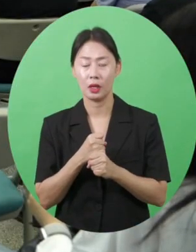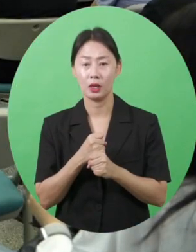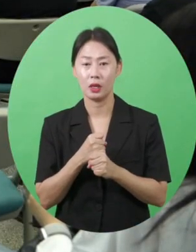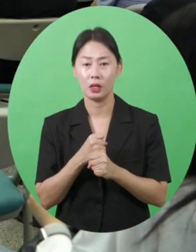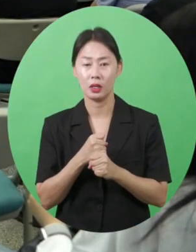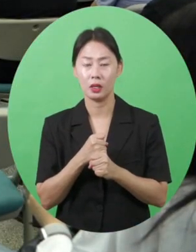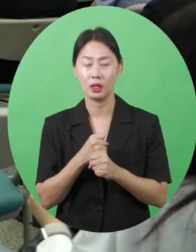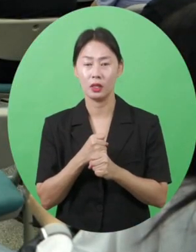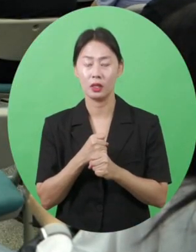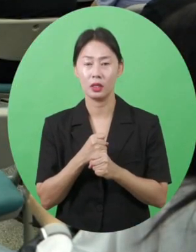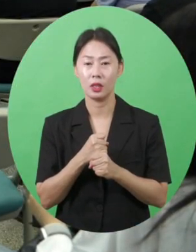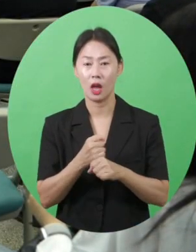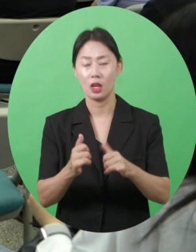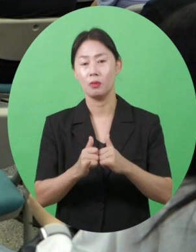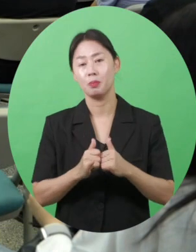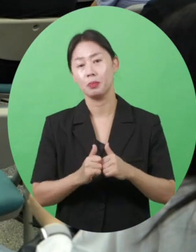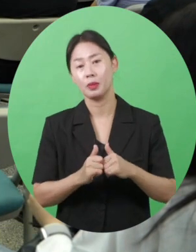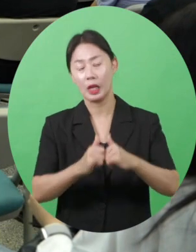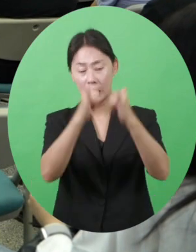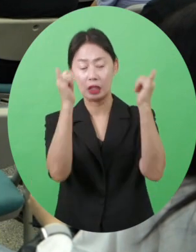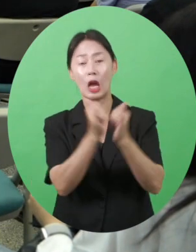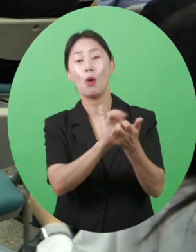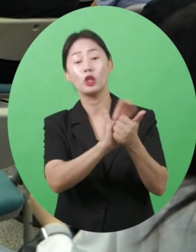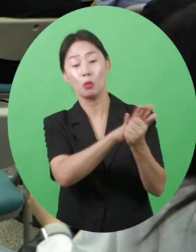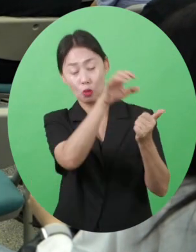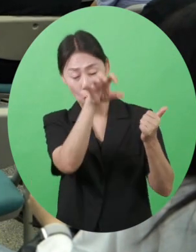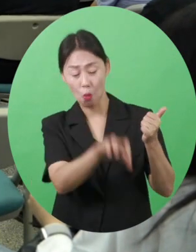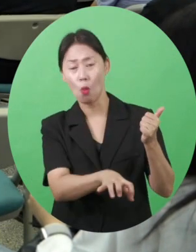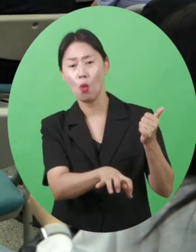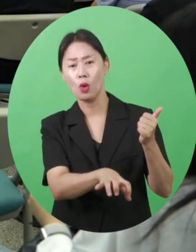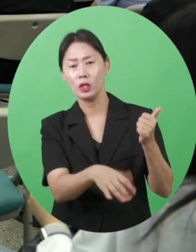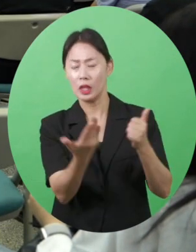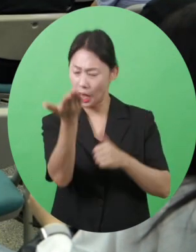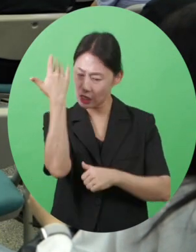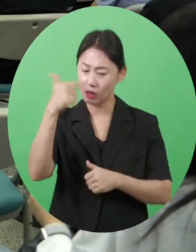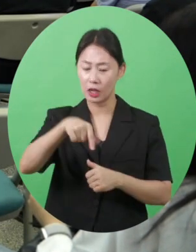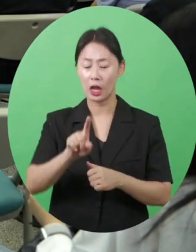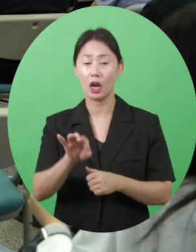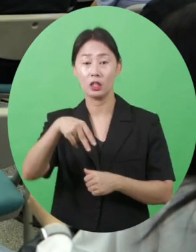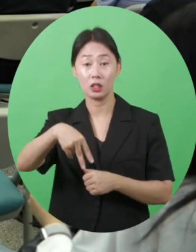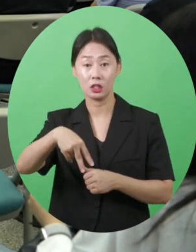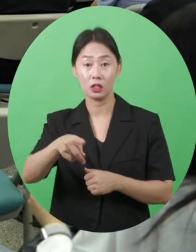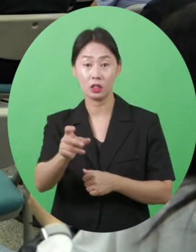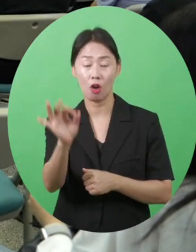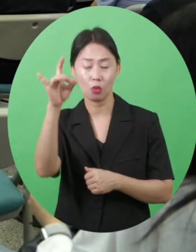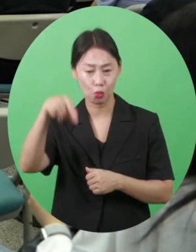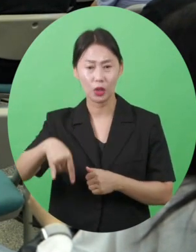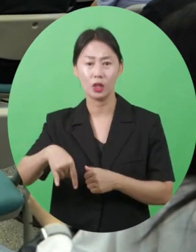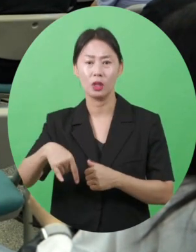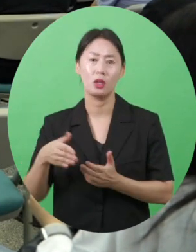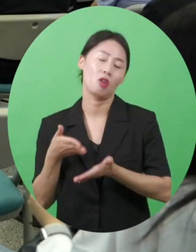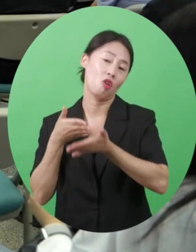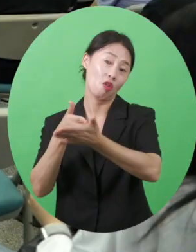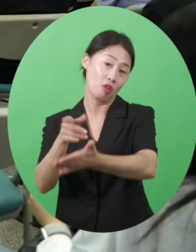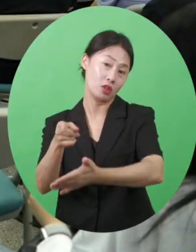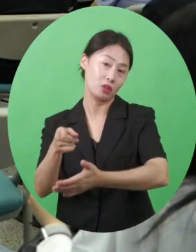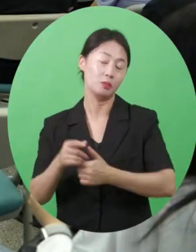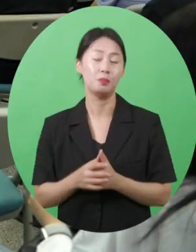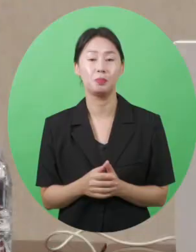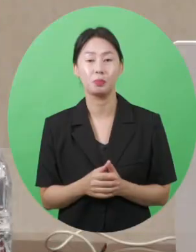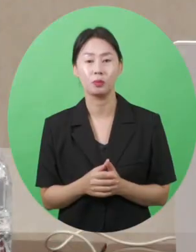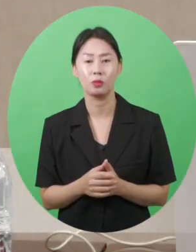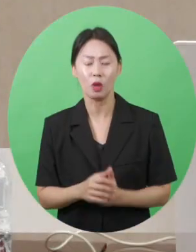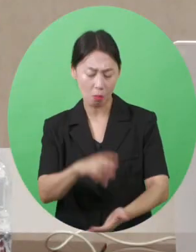사회서비스원 원장님이신 강성희 당시 도의원님이 모든 어려움을 뚫고 발의를 해준 케이스입니다.